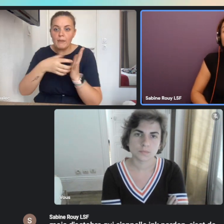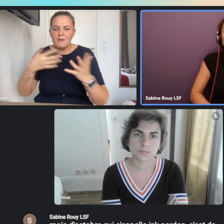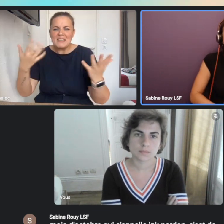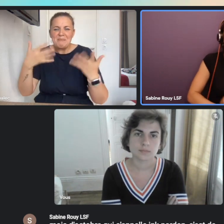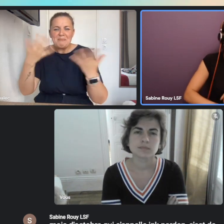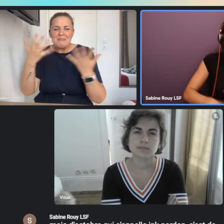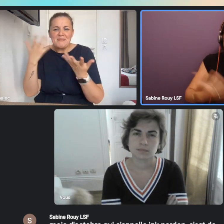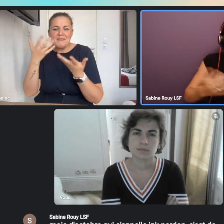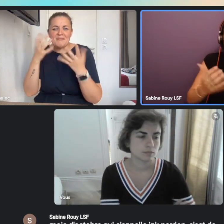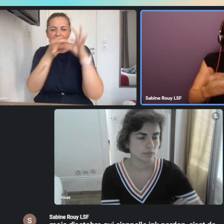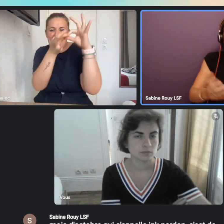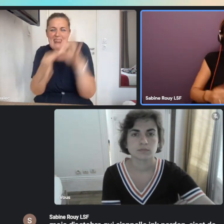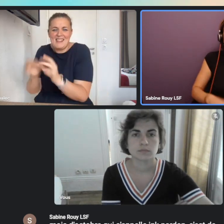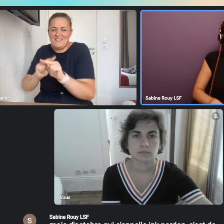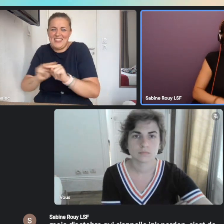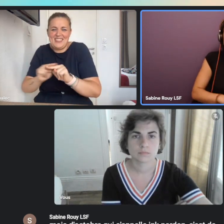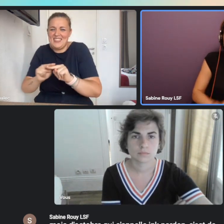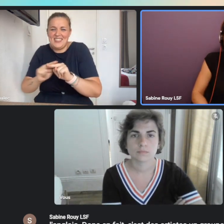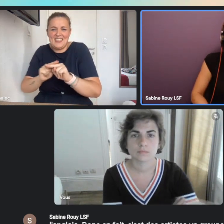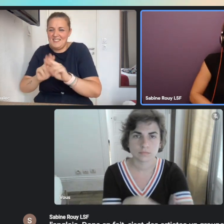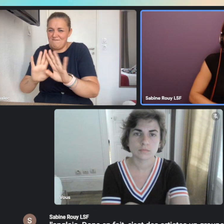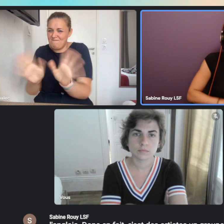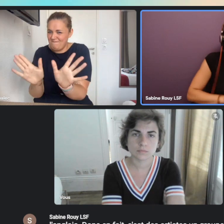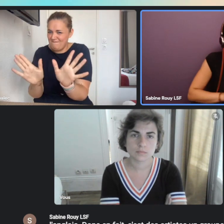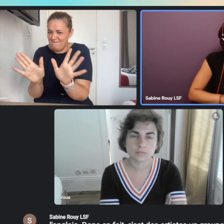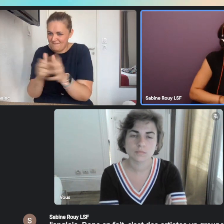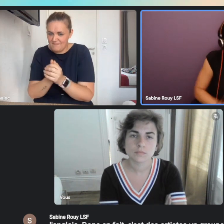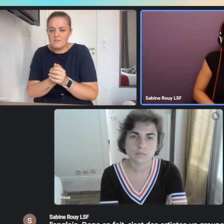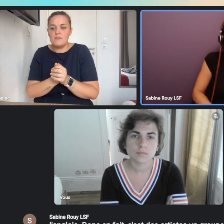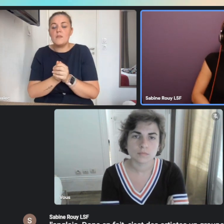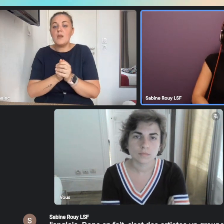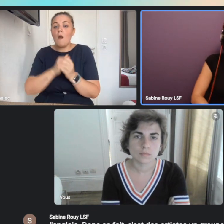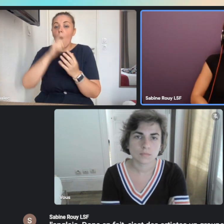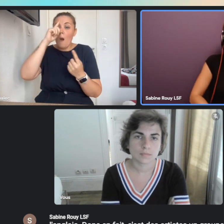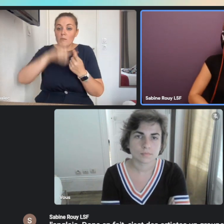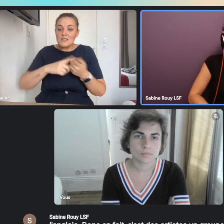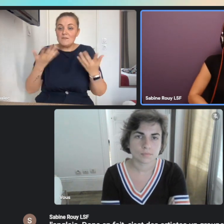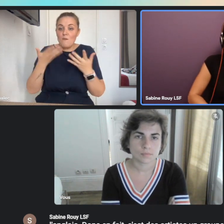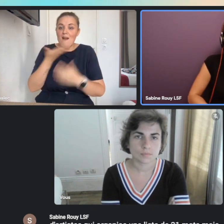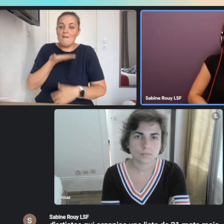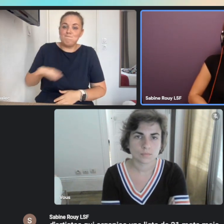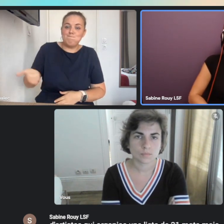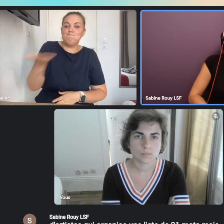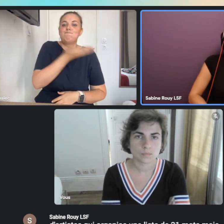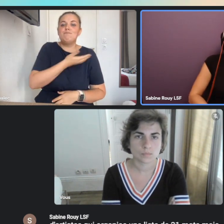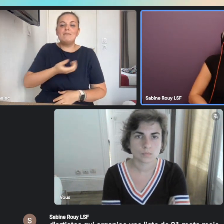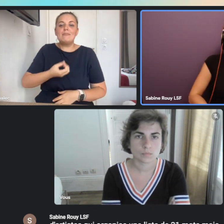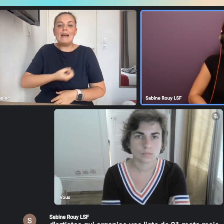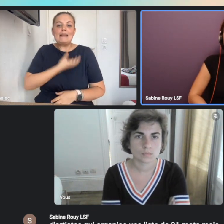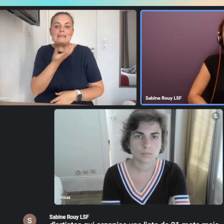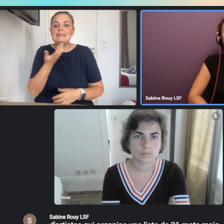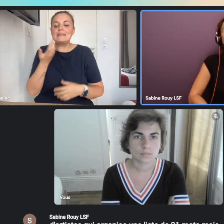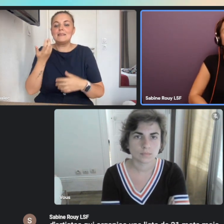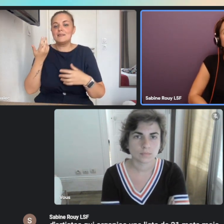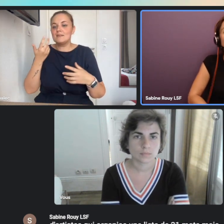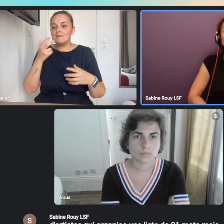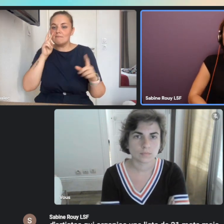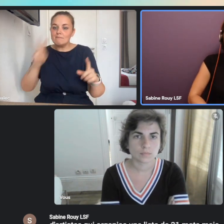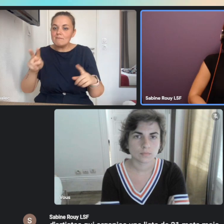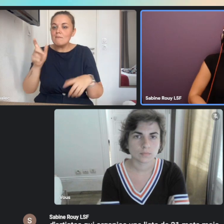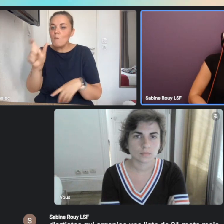troisième n'importe quoi. Enfin voilà, c'est vraiment il y a des mots avec aucun lien entre eux et l'objectif, c'est que